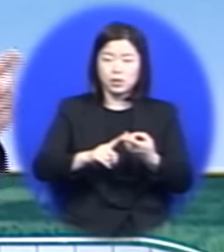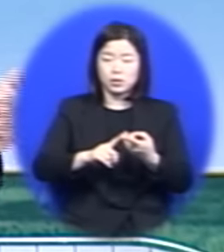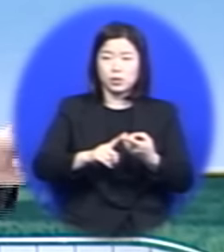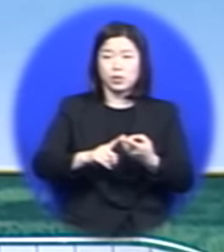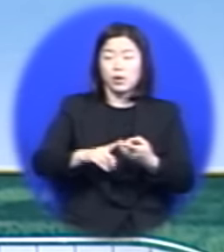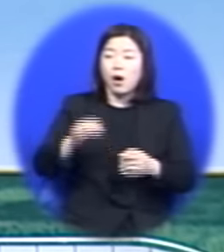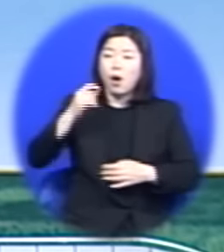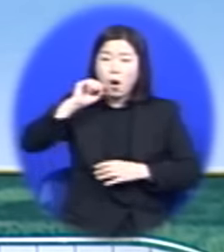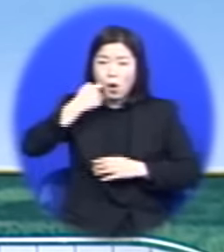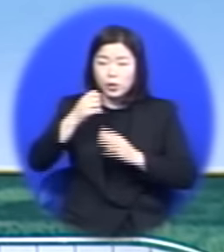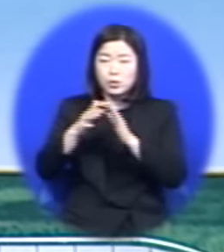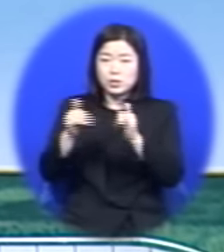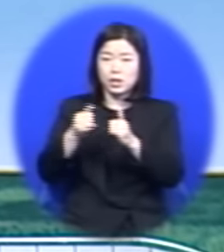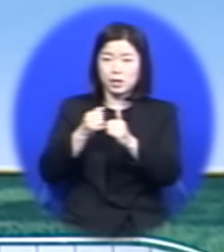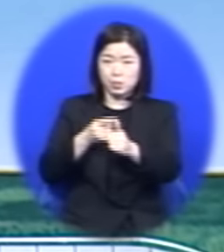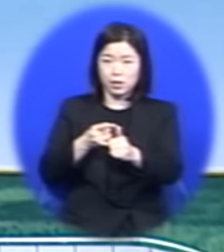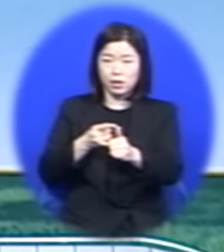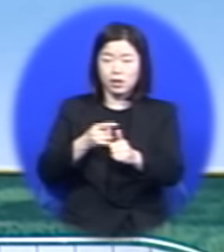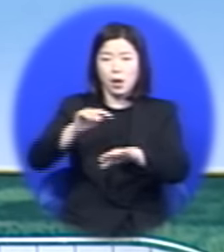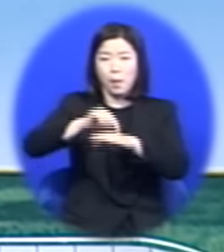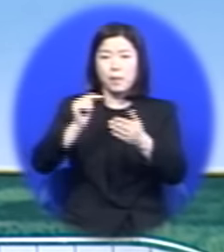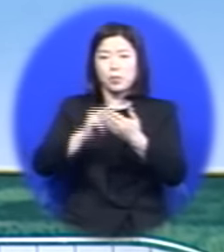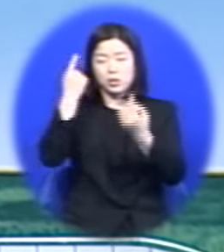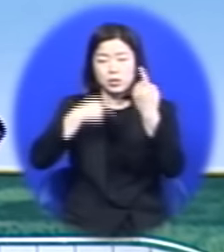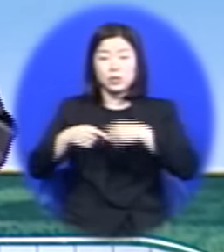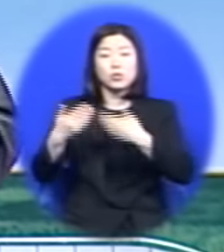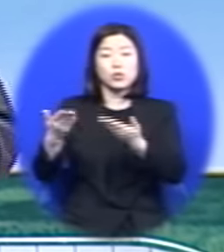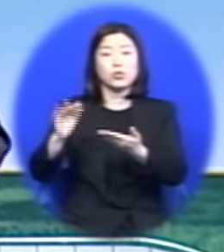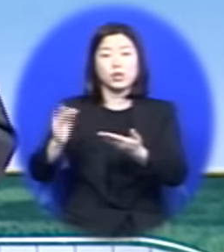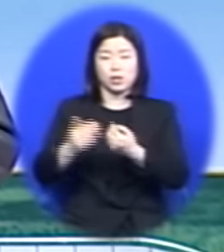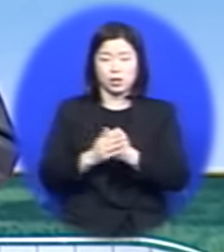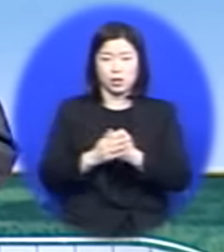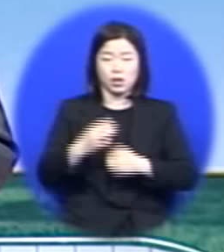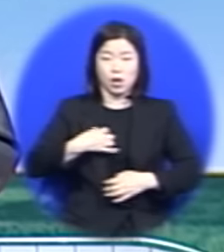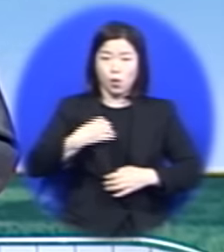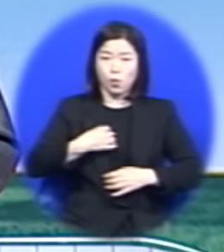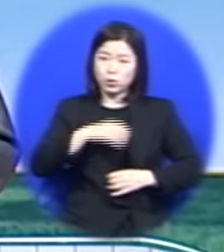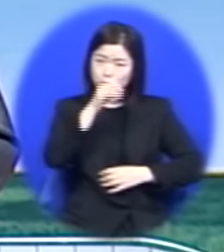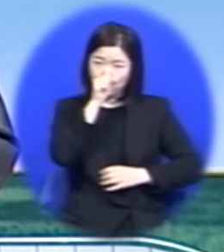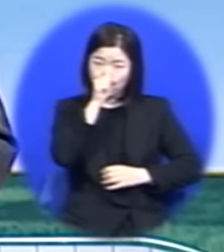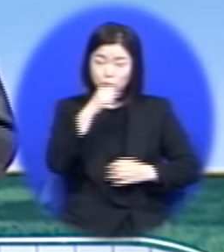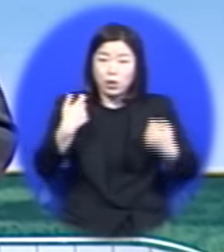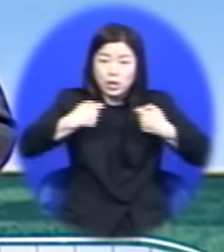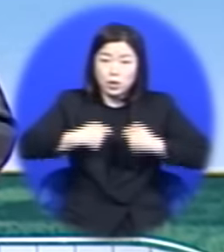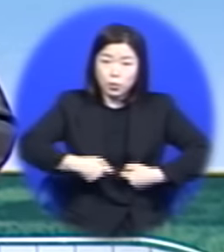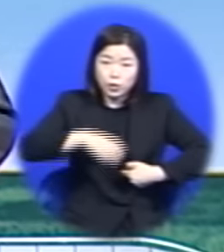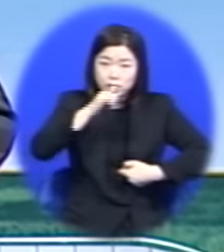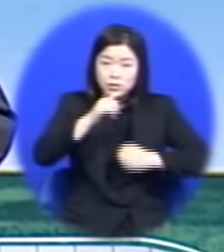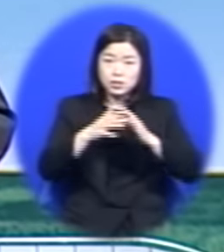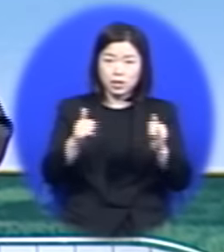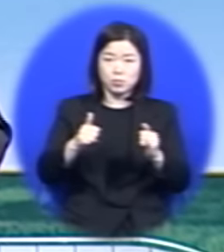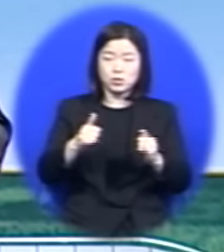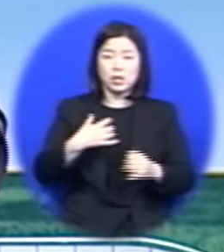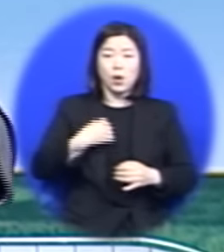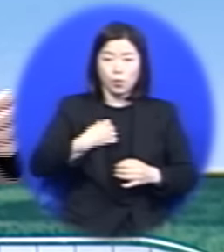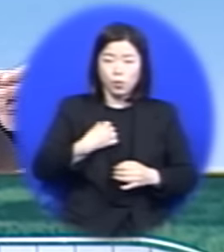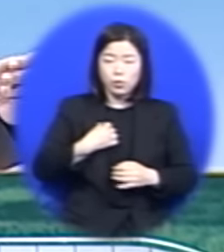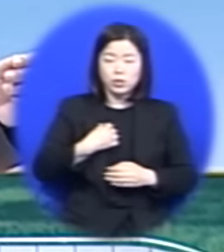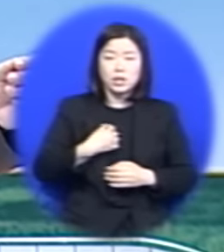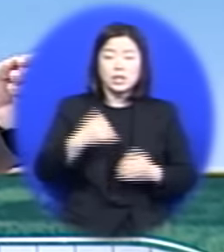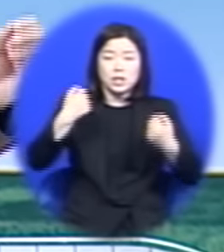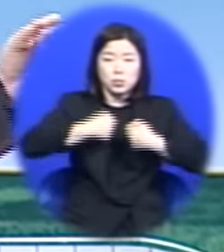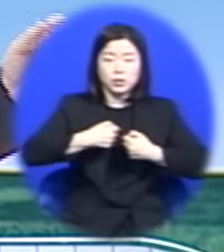사람들의 마음에 상처가 되기도 해요. 옷을, 아주 좋은 옷을 입고 있는 사람은 좋은 옷을 입었다는 것만